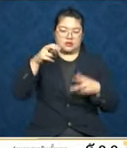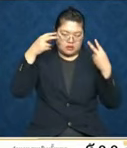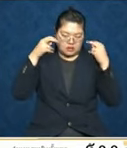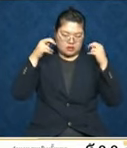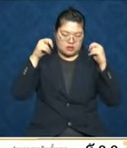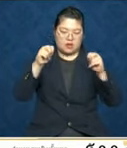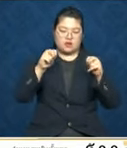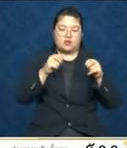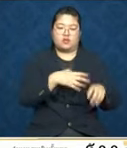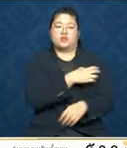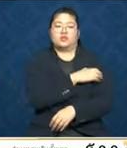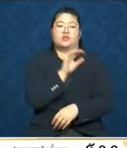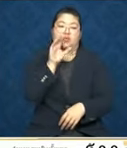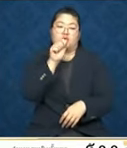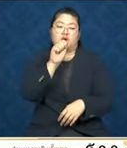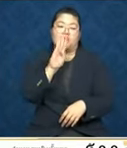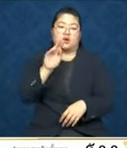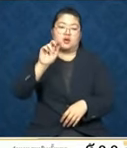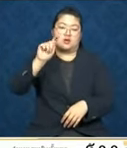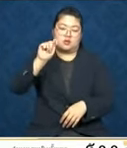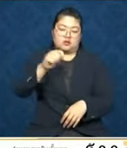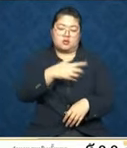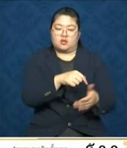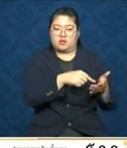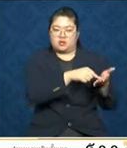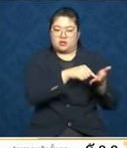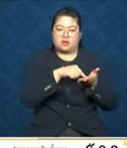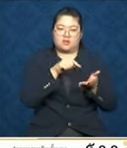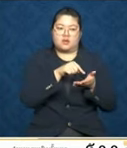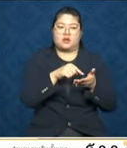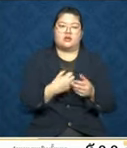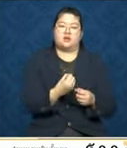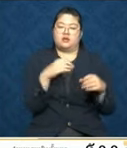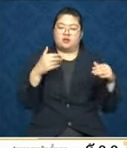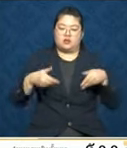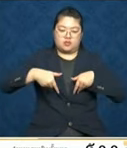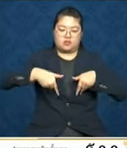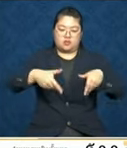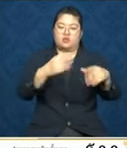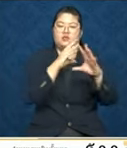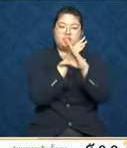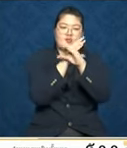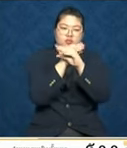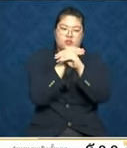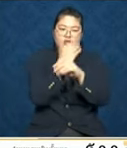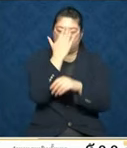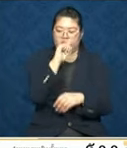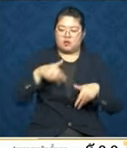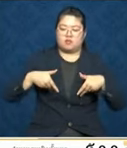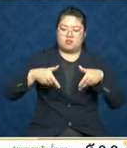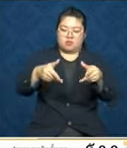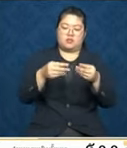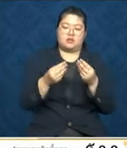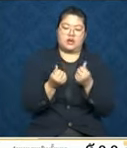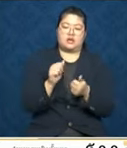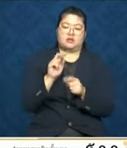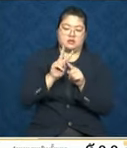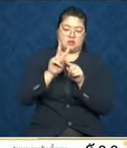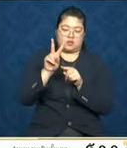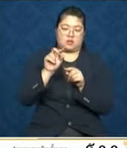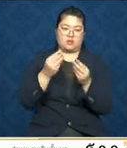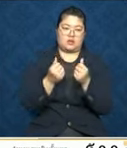ารส่วนตำบลท่าพระเรื่องขอความอนุเคราะห์ติดตั้งสัญญาณไฟจราจรด้วยปัจจุบันค่ะถนนทางหลวงหมายเลข2มิตรภาพ